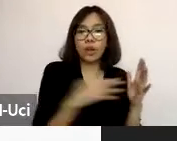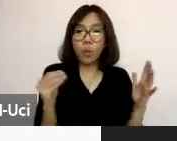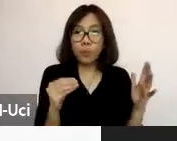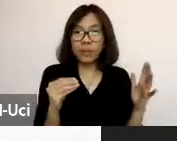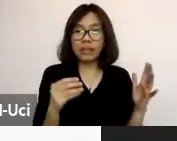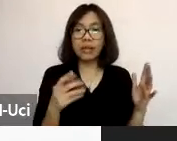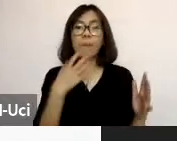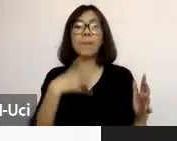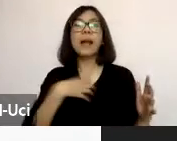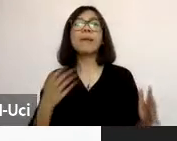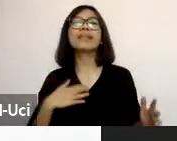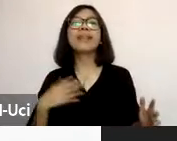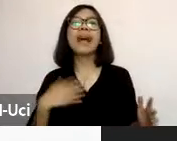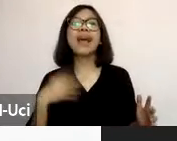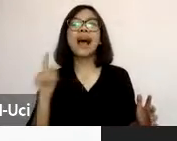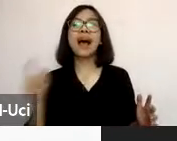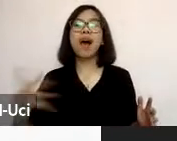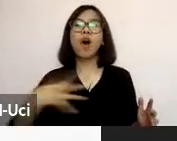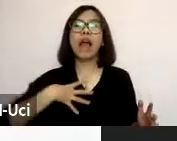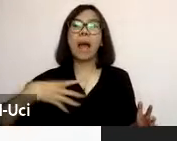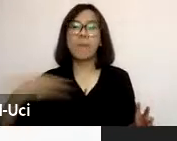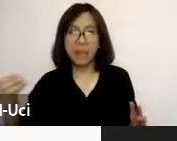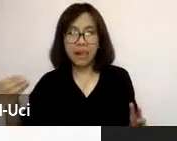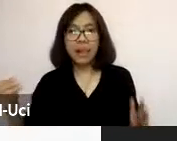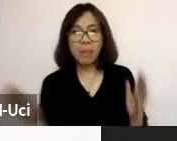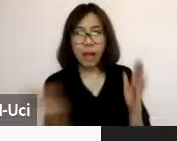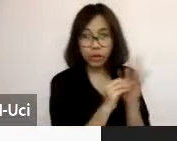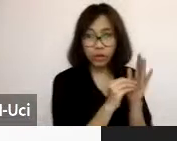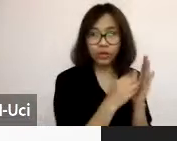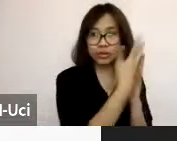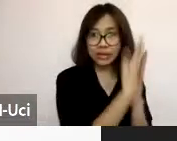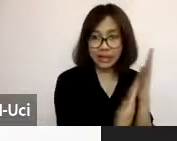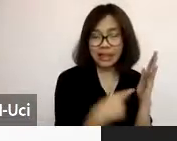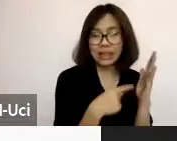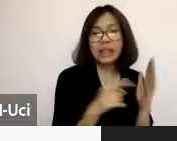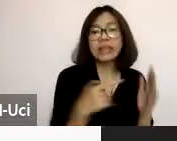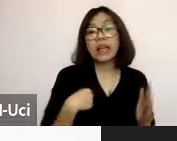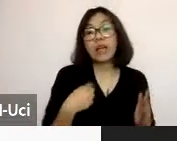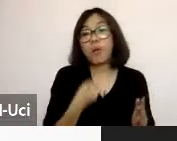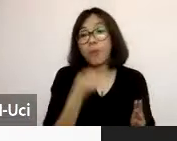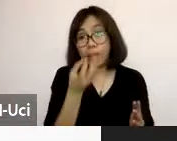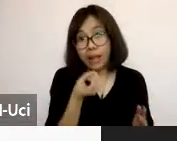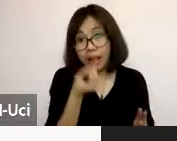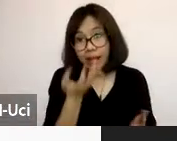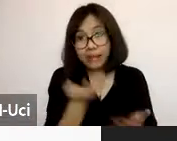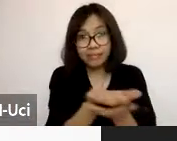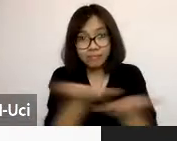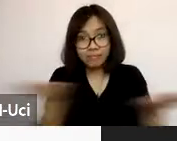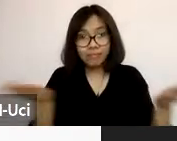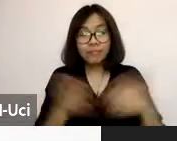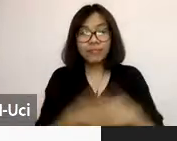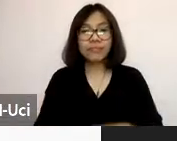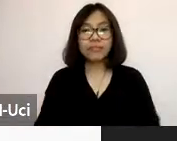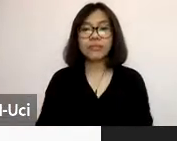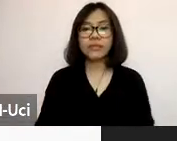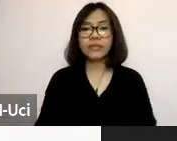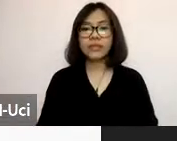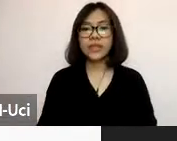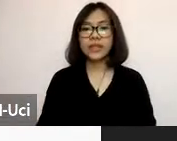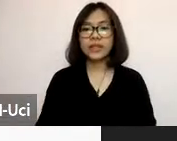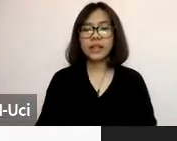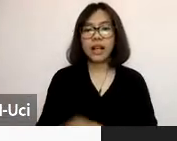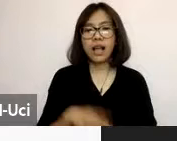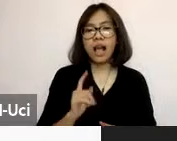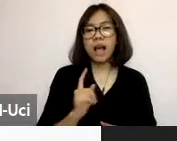persepsi eh yang saya Kemukakan begini Itu dan Bapak bahwa teh di dalam